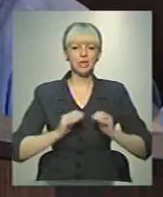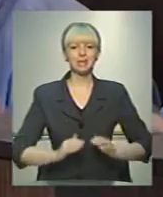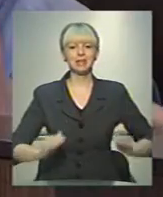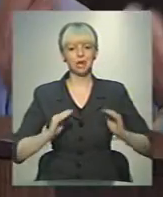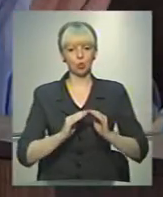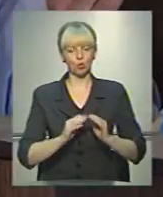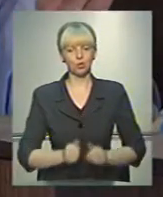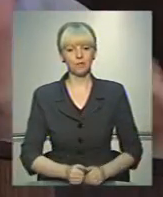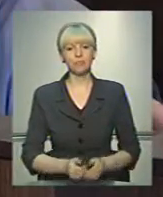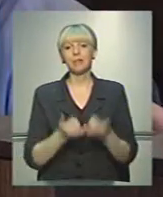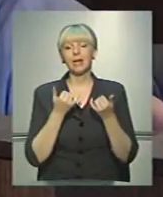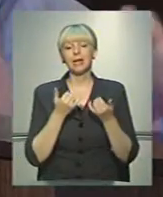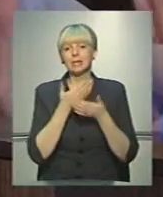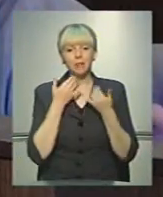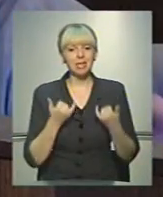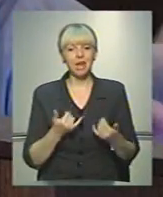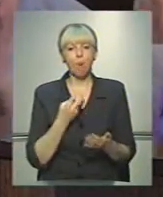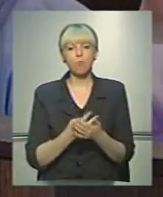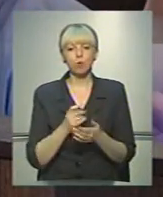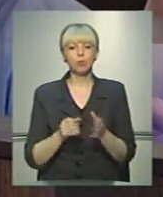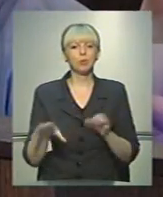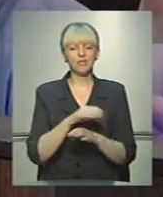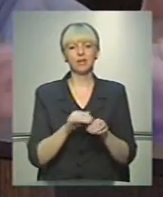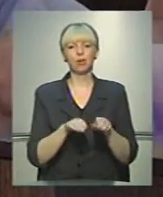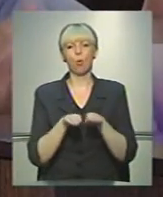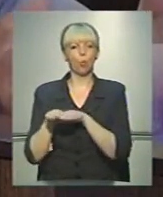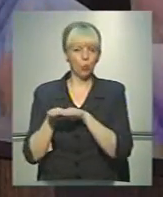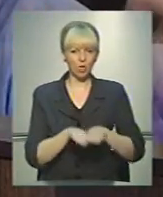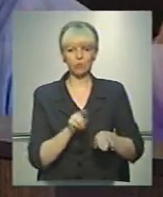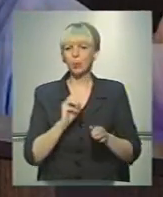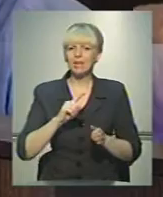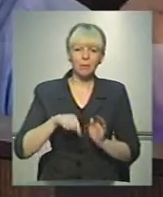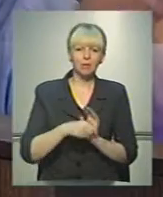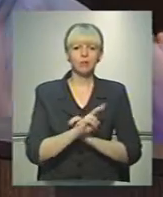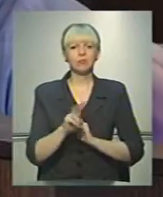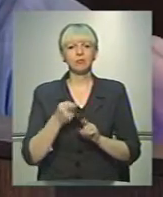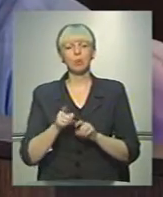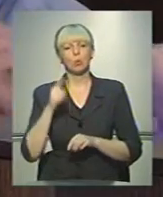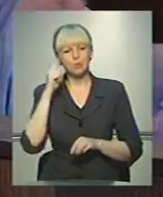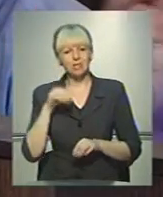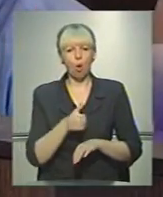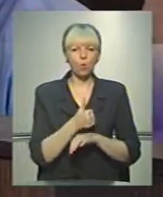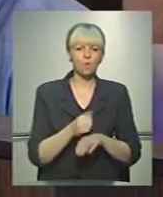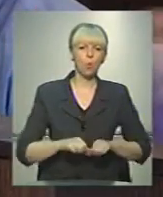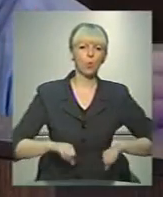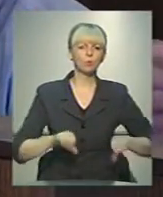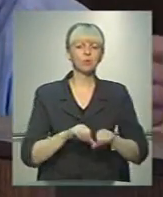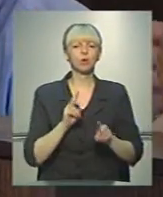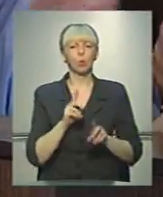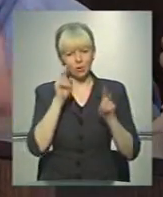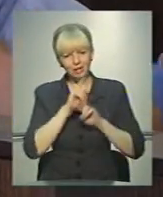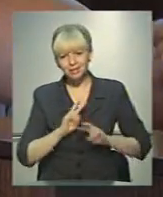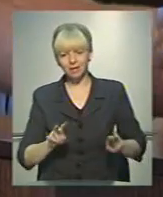Немає зараз положення, щоб всіх урівняти. Тут не питання в тому, чи хтось там знає голову комісії, чи хтось не